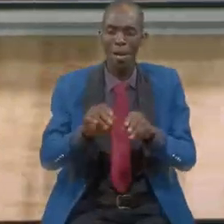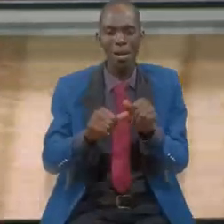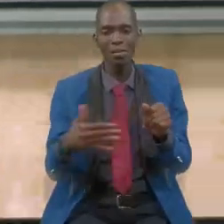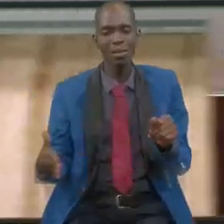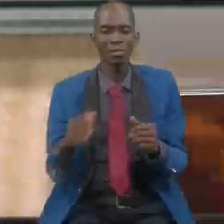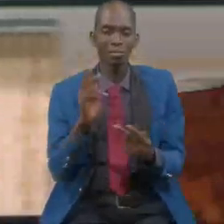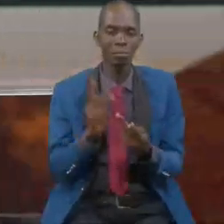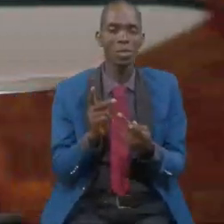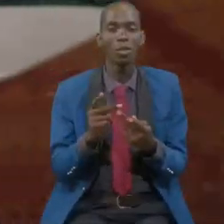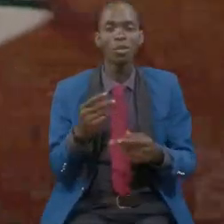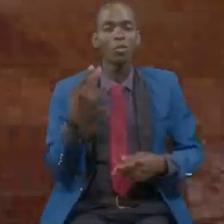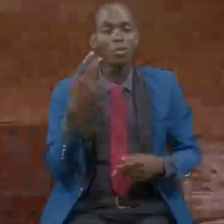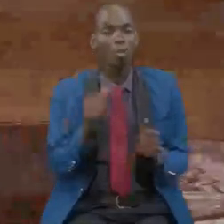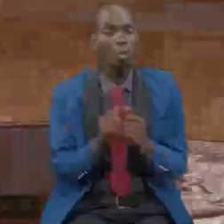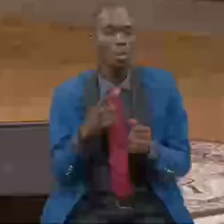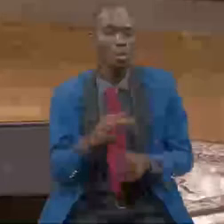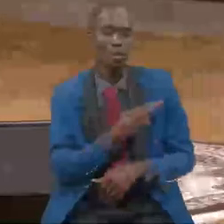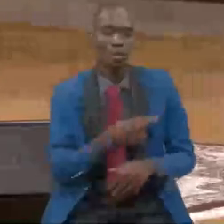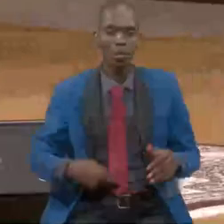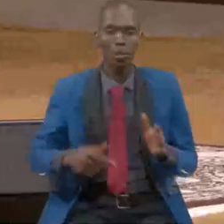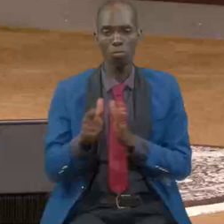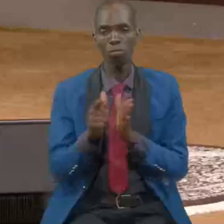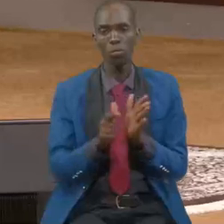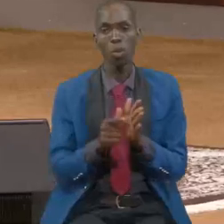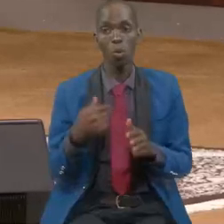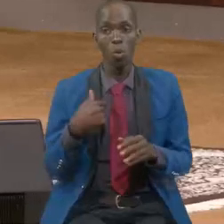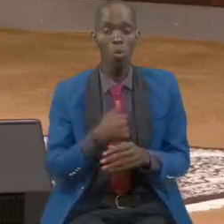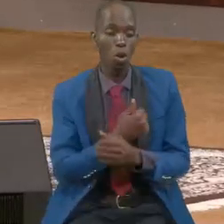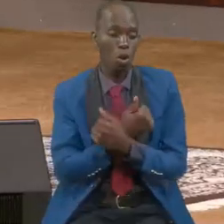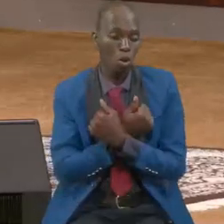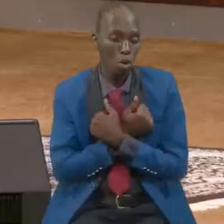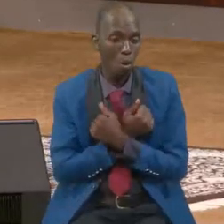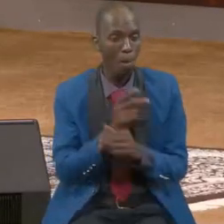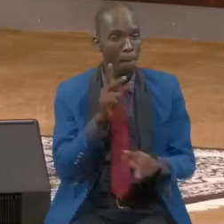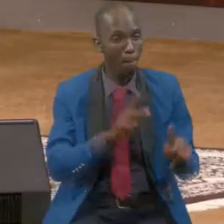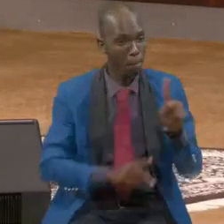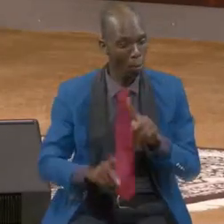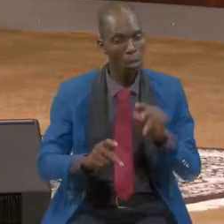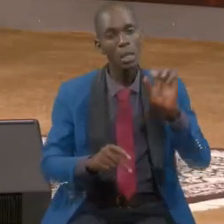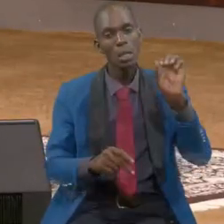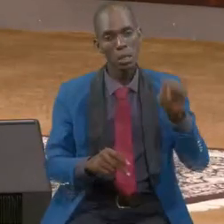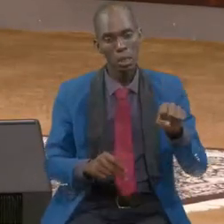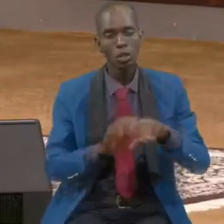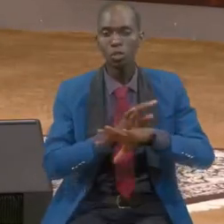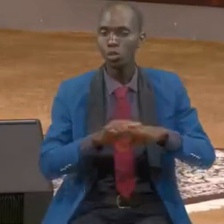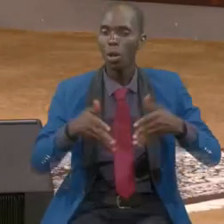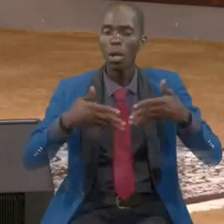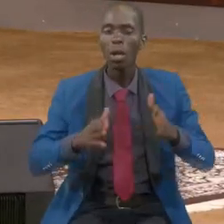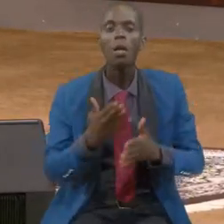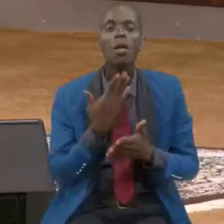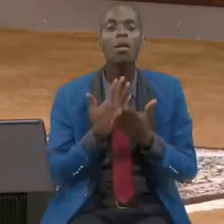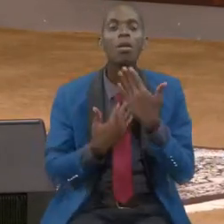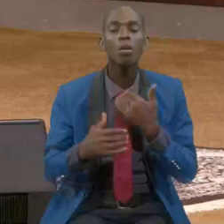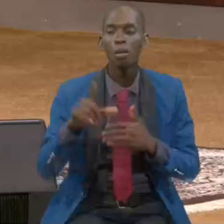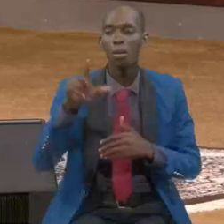toutes choses. Nous accomplissions la loi royale. Nous aimons les gens, mais nous ne permettons pas à la